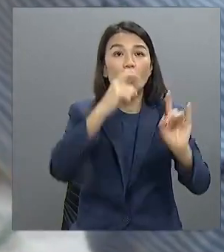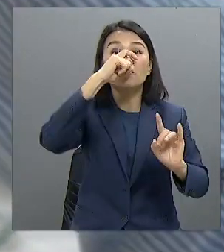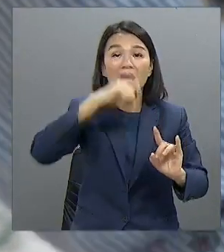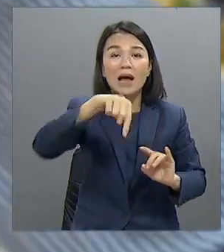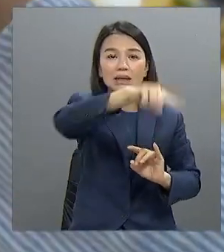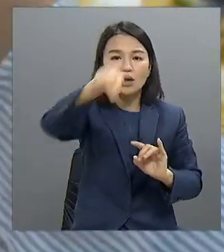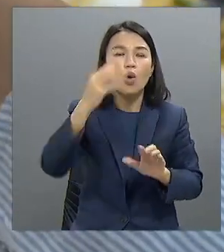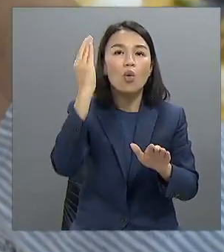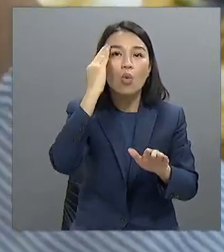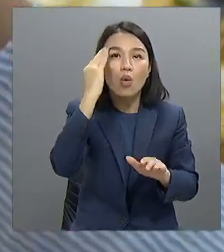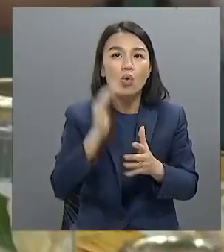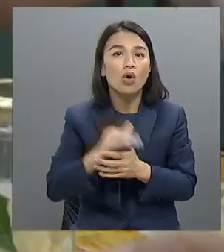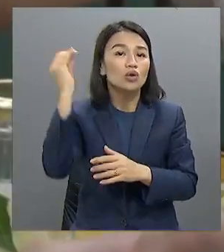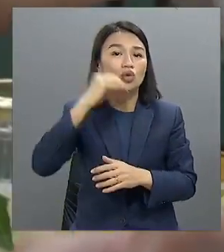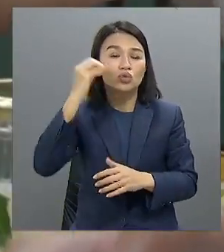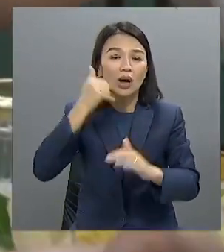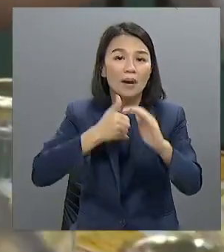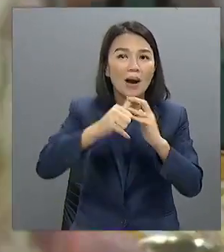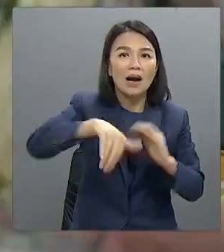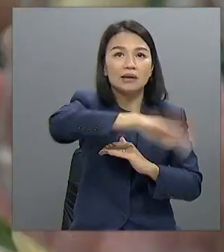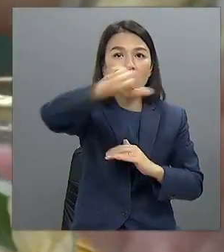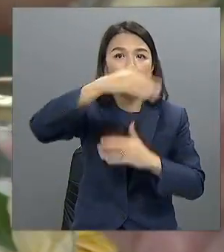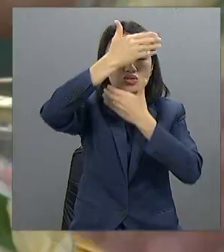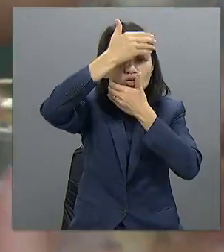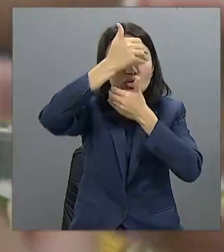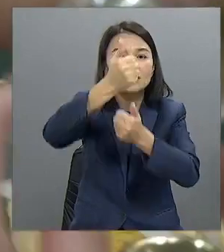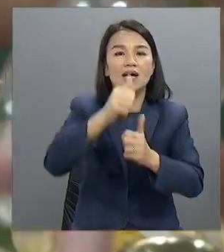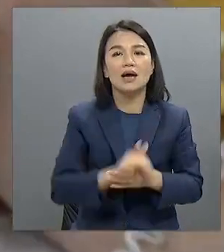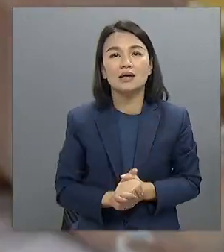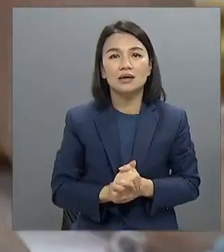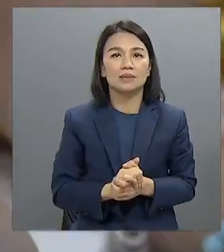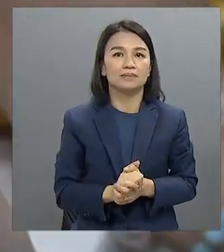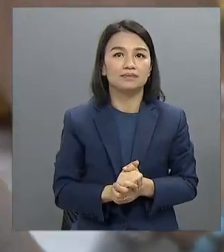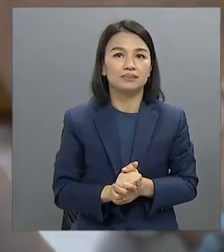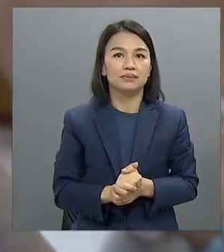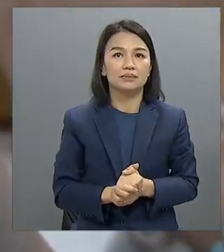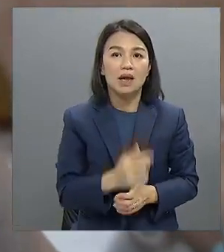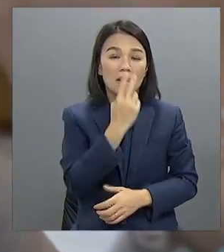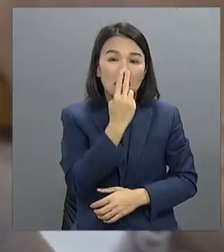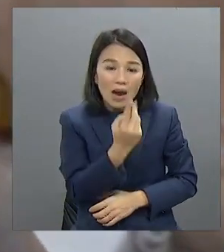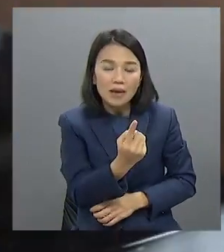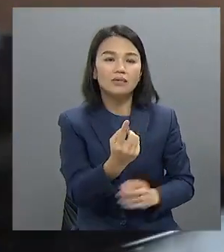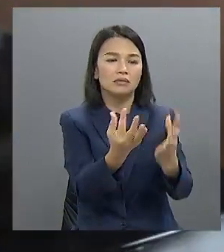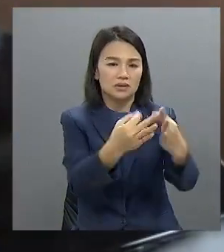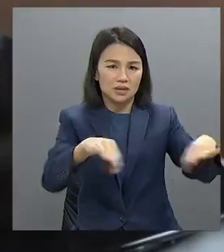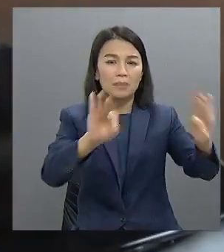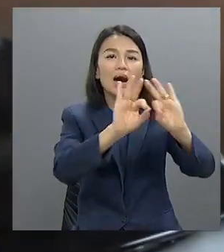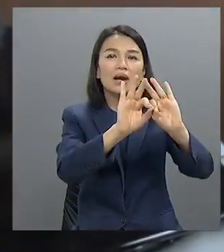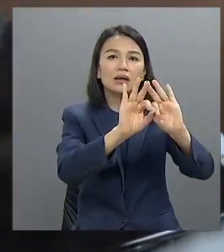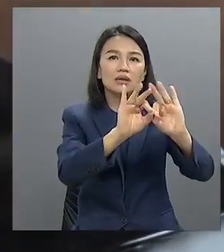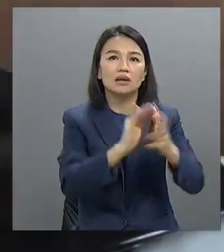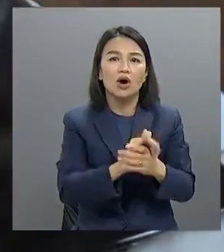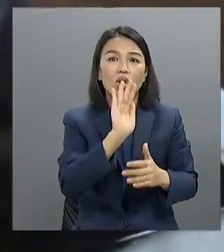ทุกครั้งที่มายังมีคนสนใจยังมีคนที่ยังเล็งเห็นถึงความสำคัญและคุณค่าของสาร